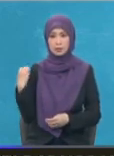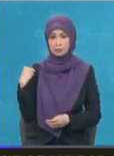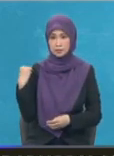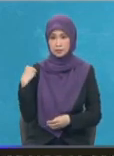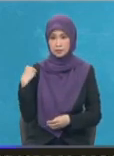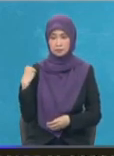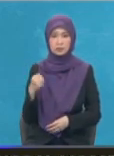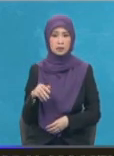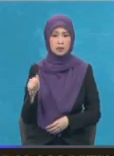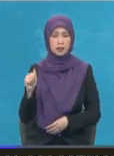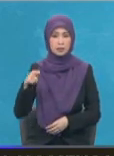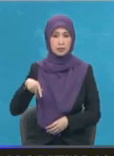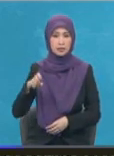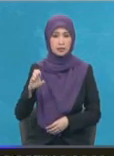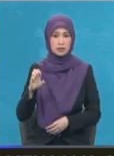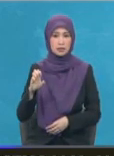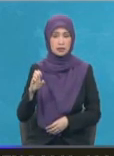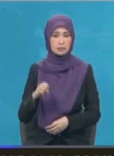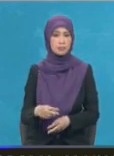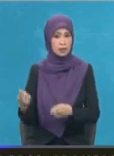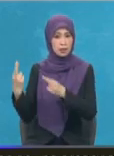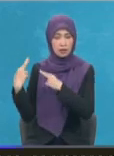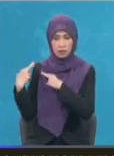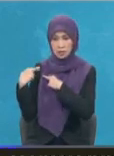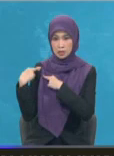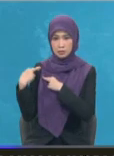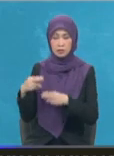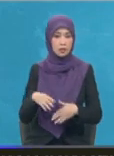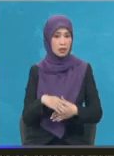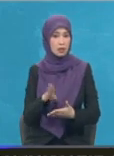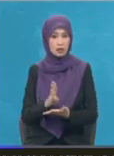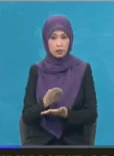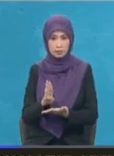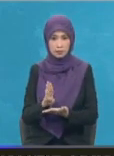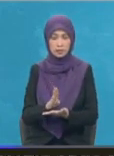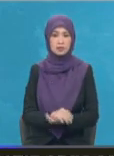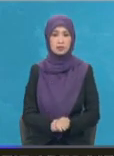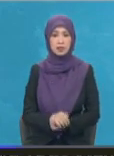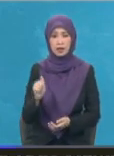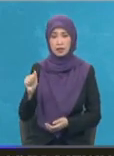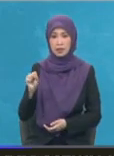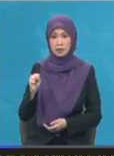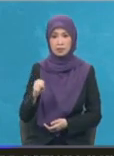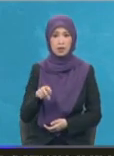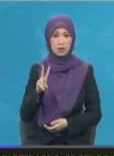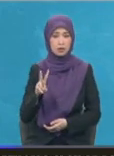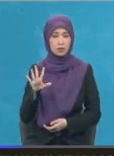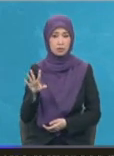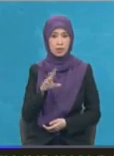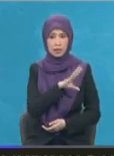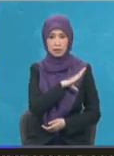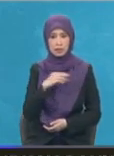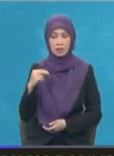yang bertanggung jawab bagi perdagangan iptek MRT yang diadakan di destroy Amerika Serikat pada 25 dan